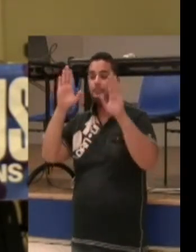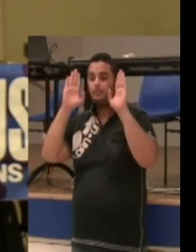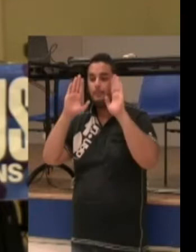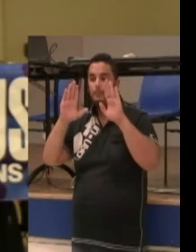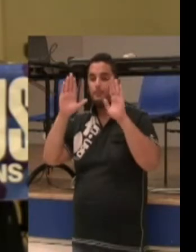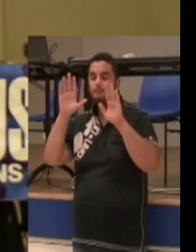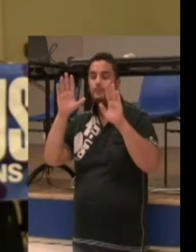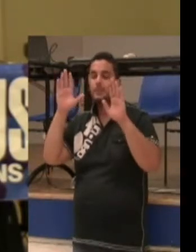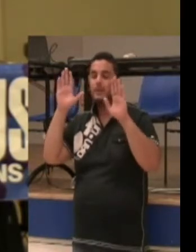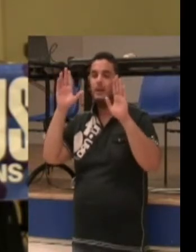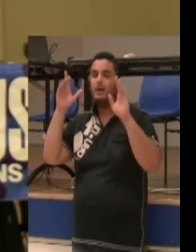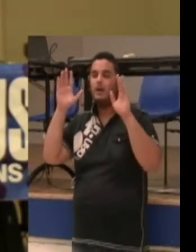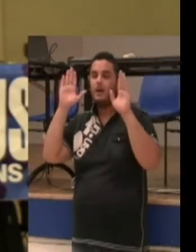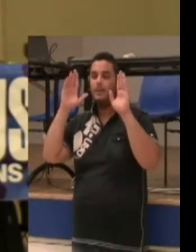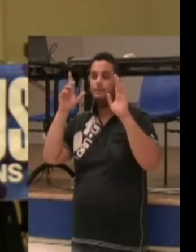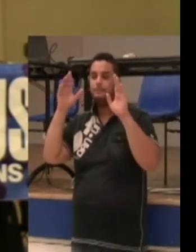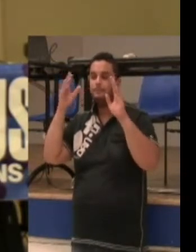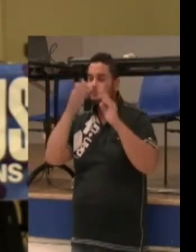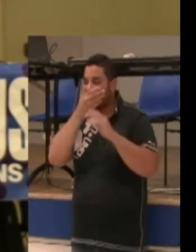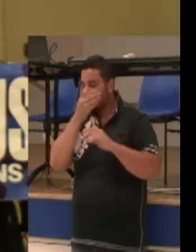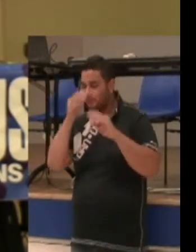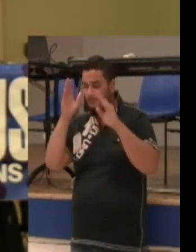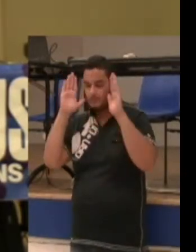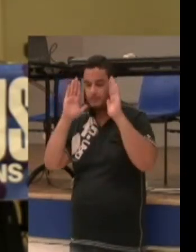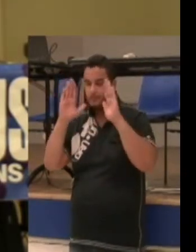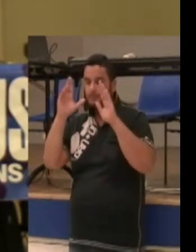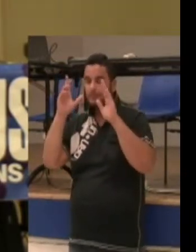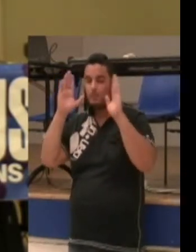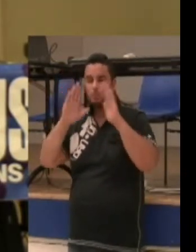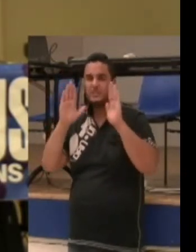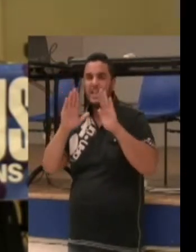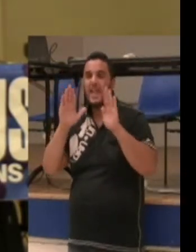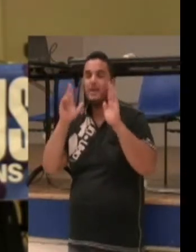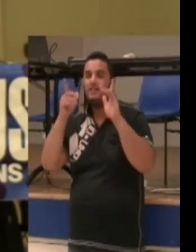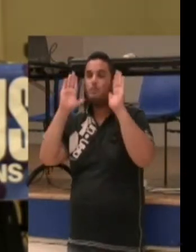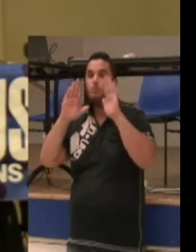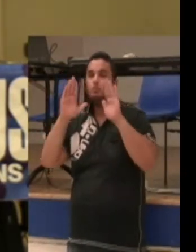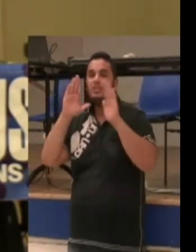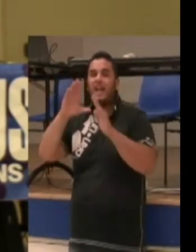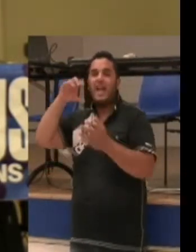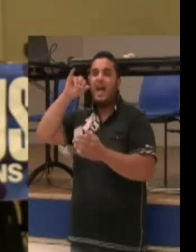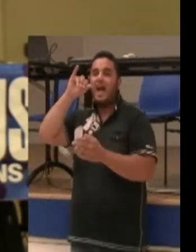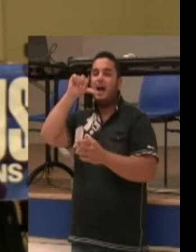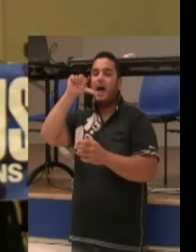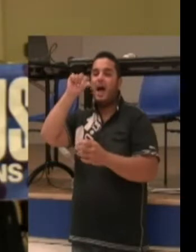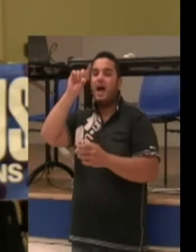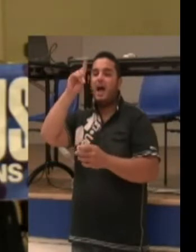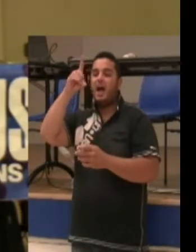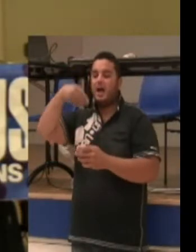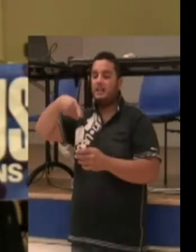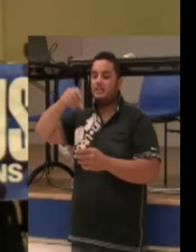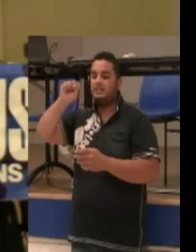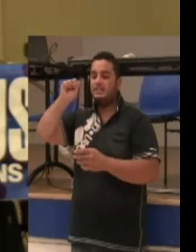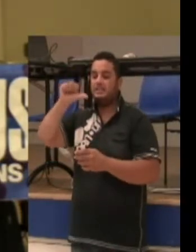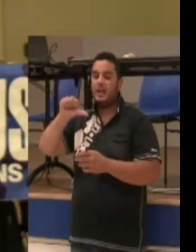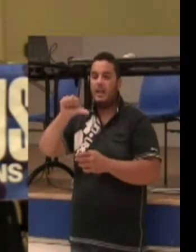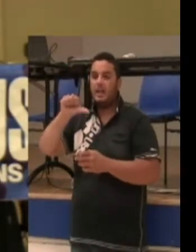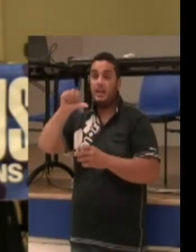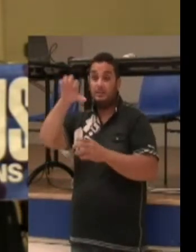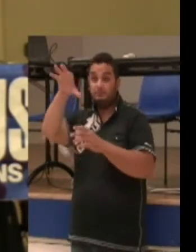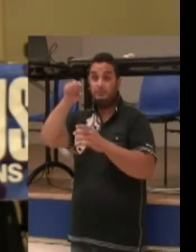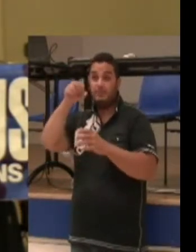Le professeur de Bézet, il nous dit à Jenin, alors Jenin c'était 2006 je crois, hein, c'est ça? Jenin, quand ils ont attaqué le Mukhayyam Jenin, un